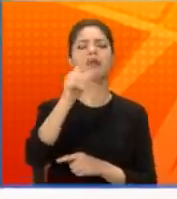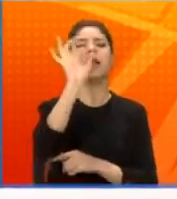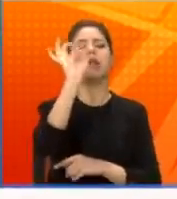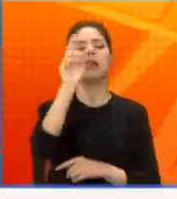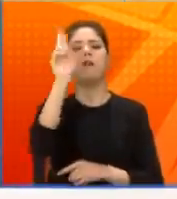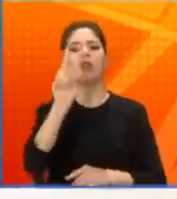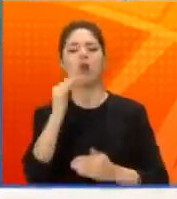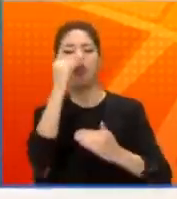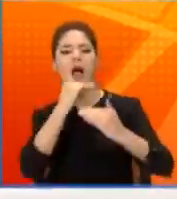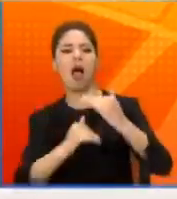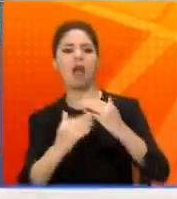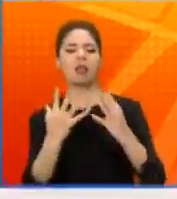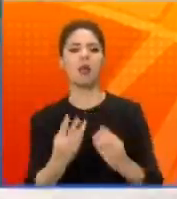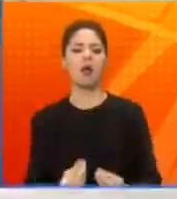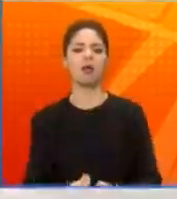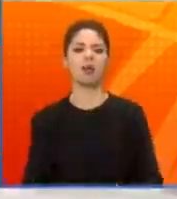düştü.